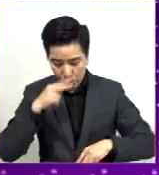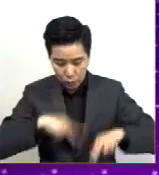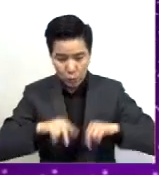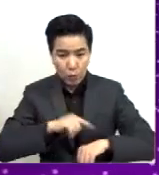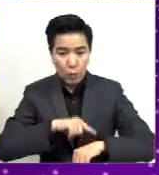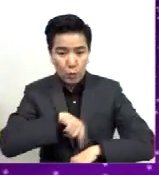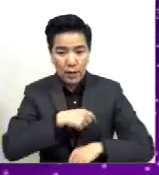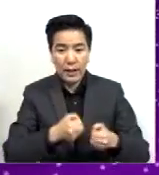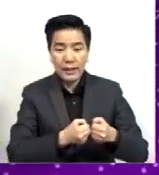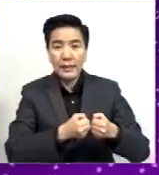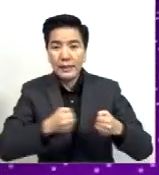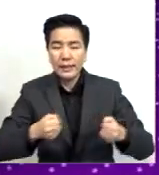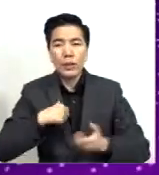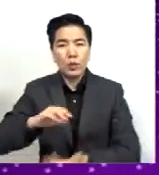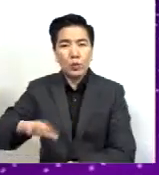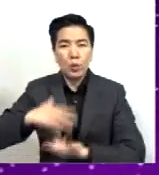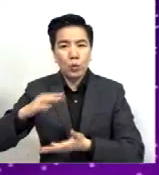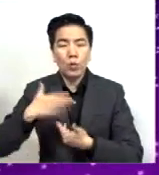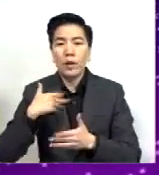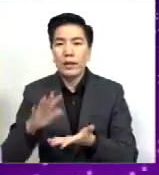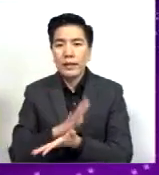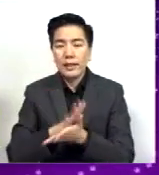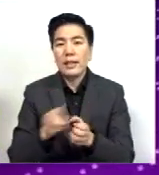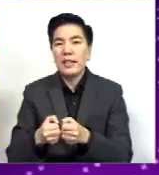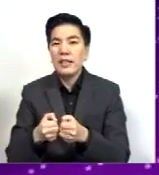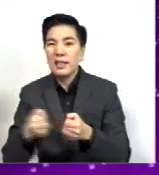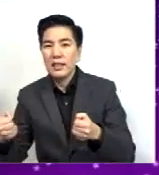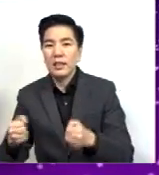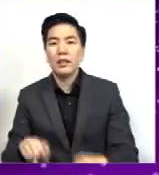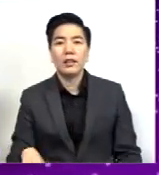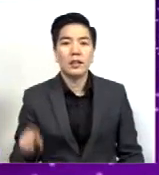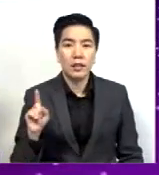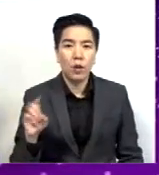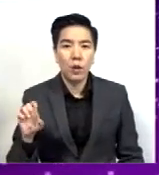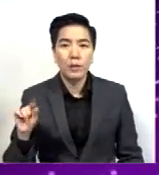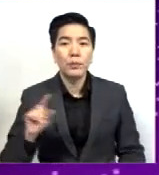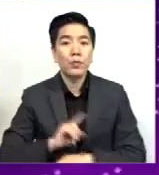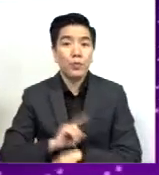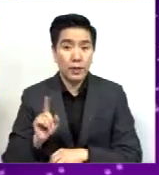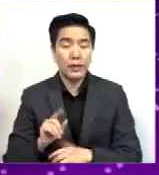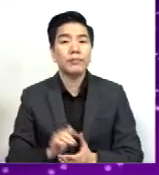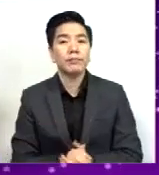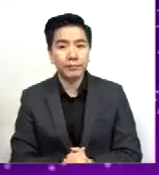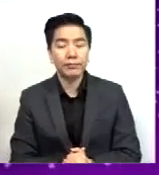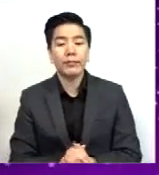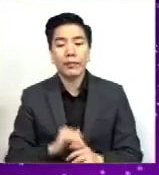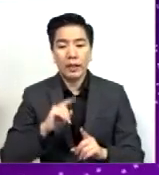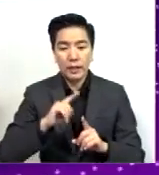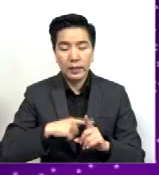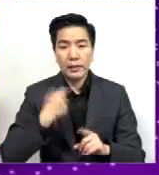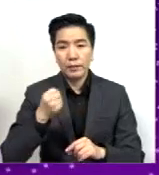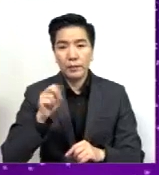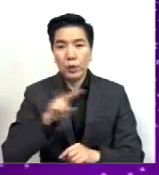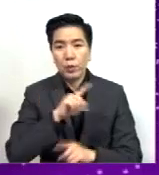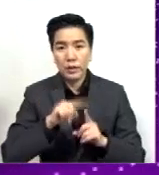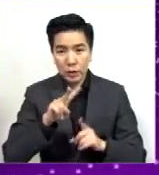ขยายระยะเวลาการจัดส่งเอกสารบางส่วนออกไปอีก120วันแต่จากนั้นวันที่2ธันวา